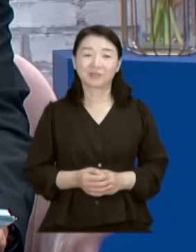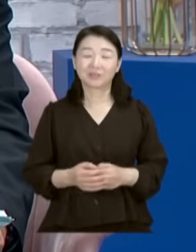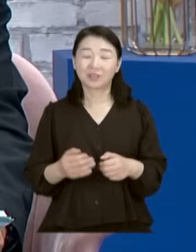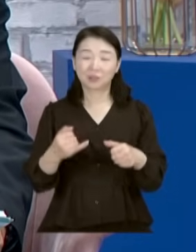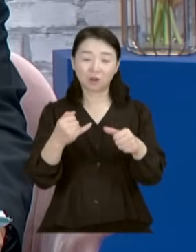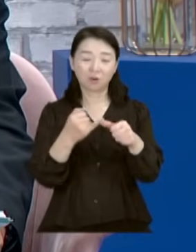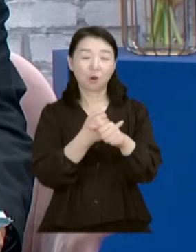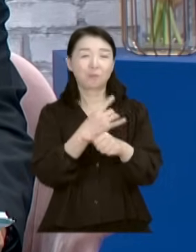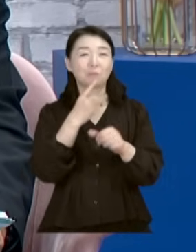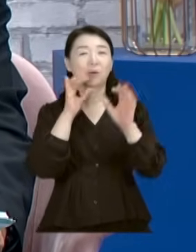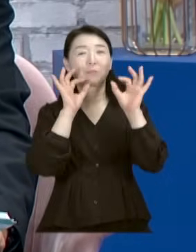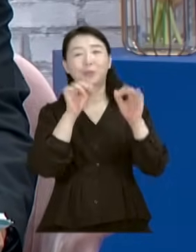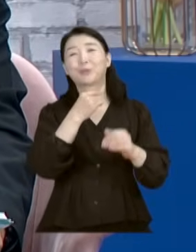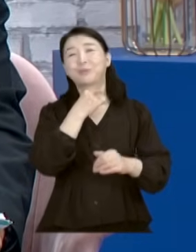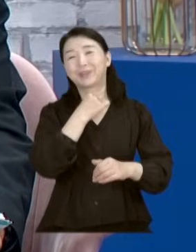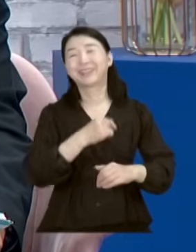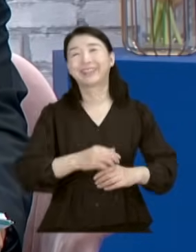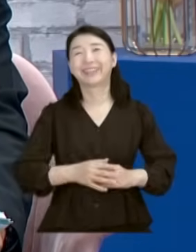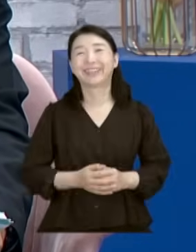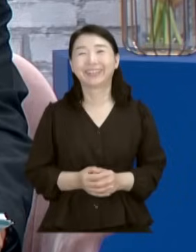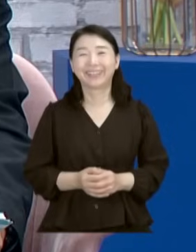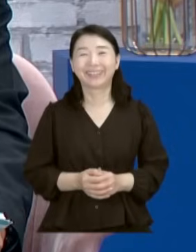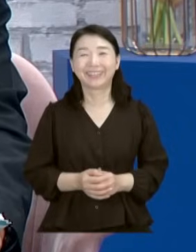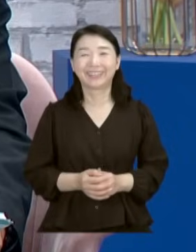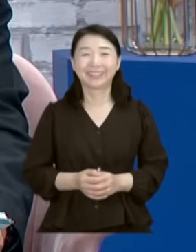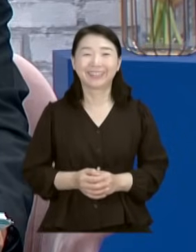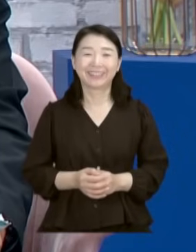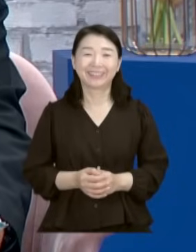커플들만 봤으면 좋겠어요 이런